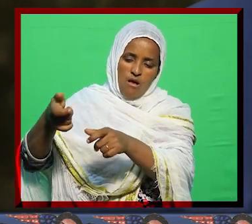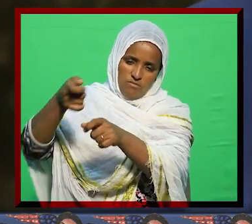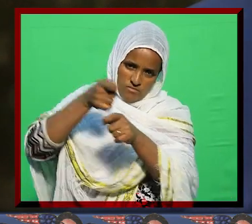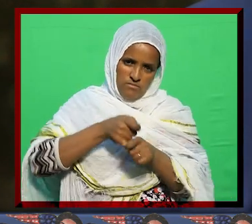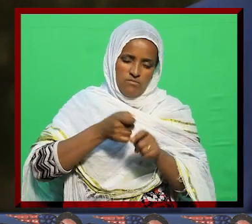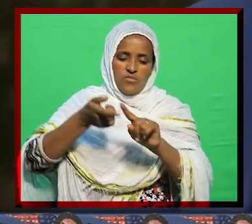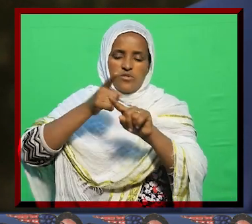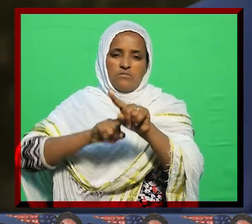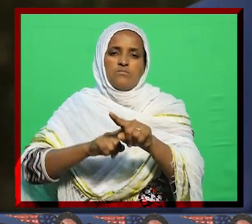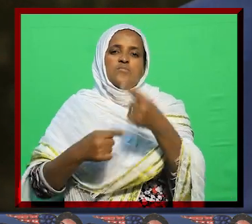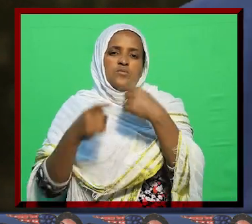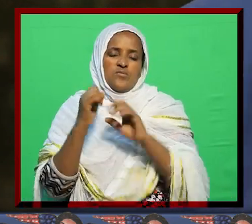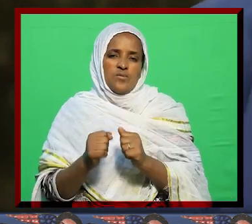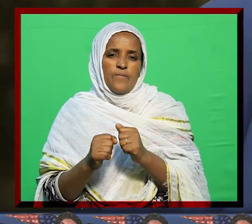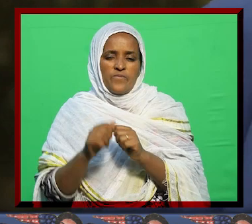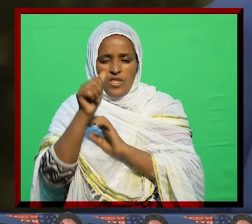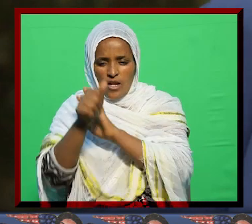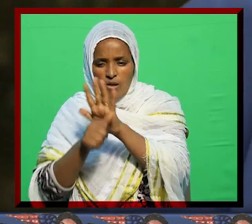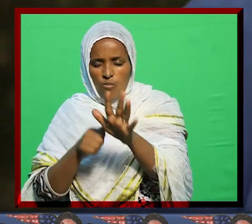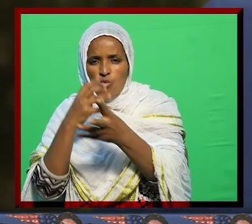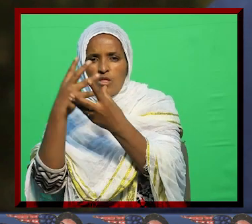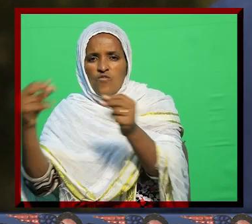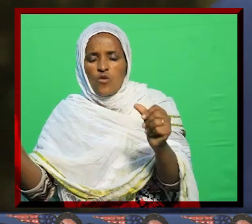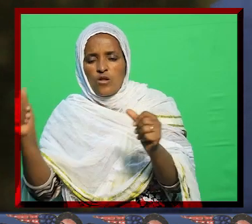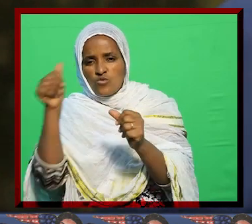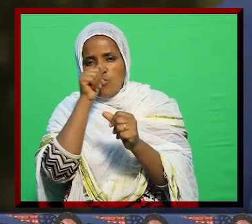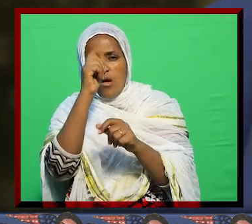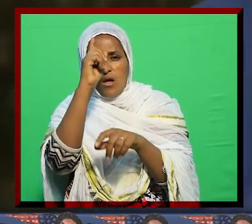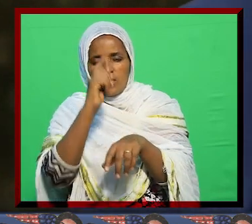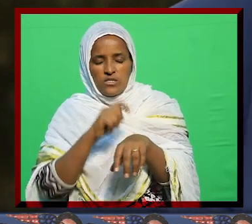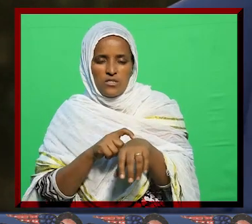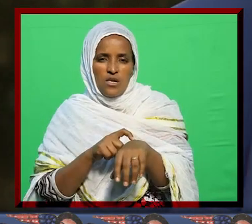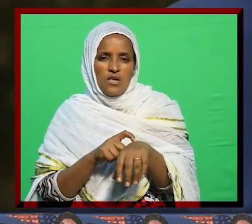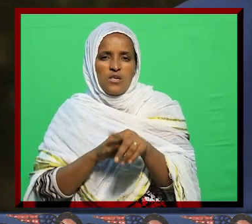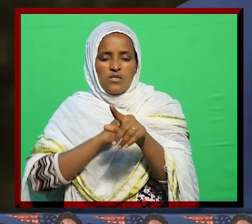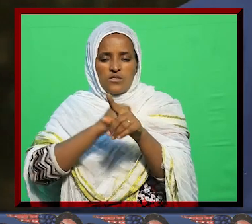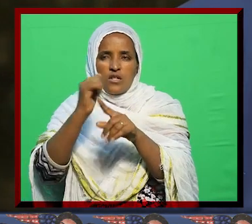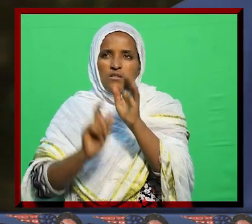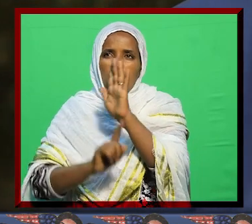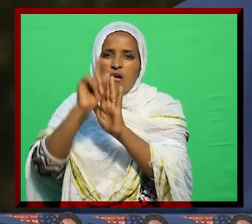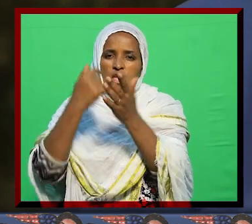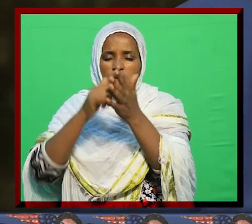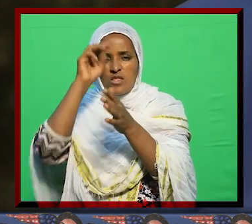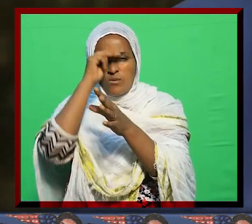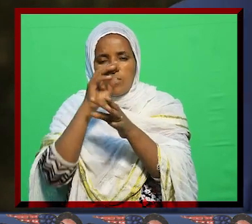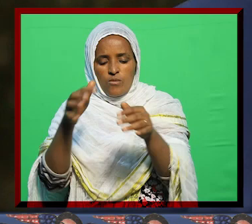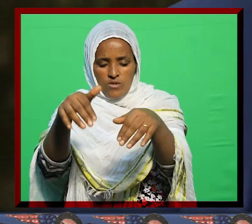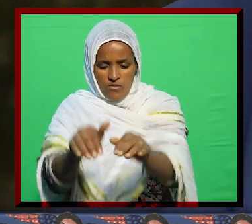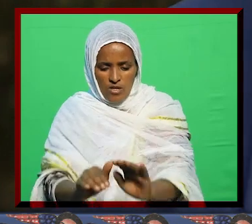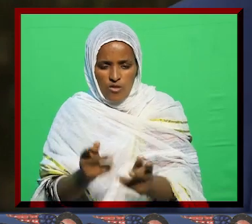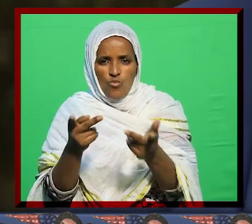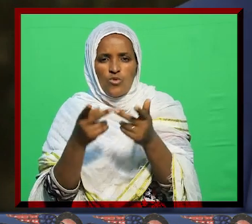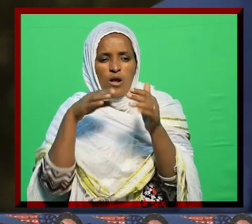እንመልሰዋለን። ይመጣል። ያ ተደብቆ ጠፍቷል። ኢትዮጵያ አንድ ጊዜ ጠፍታ ሰልጣና ነበር። ያ ጠበብ